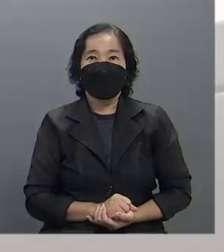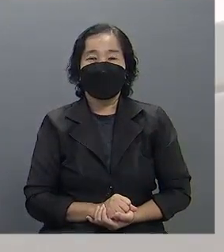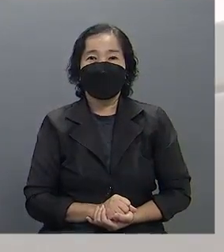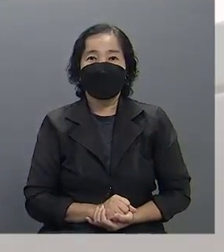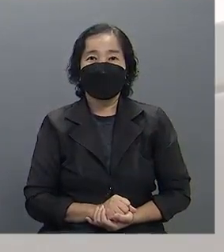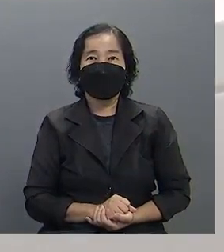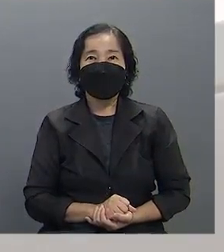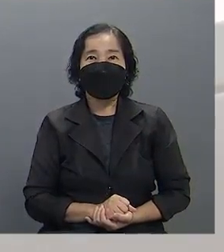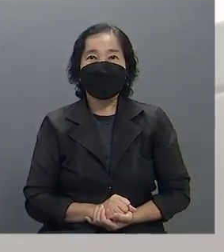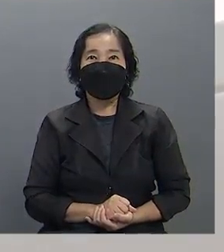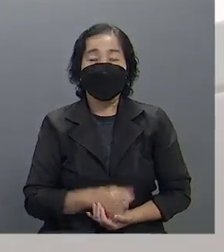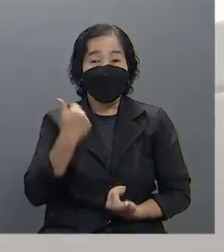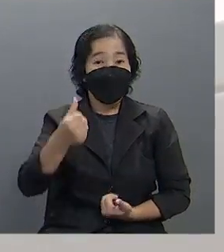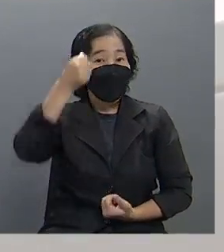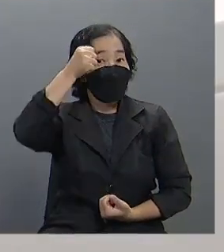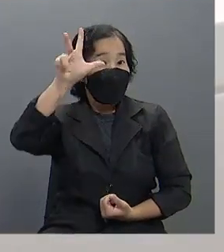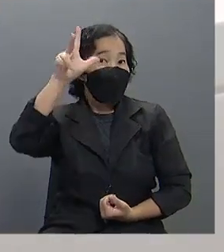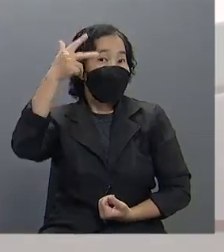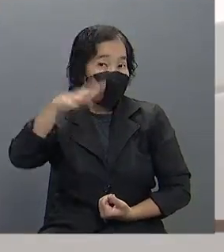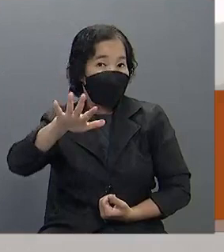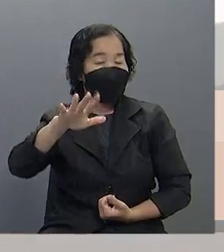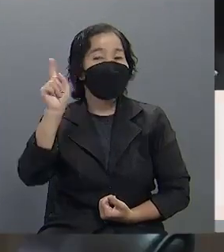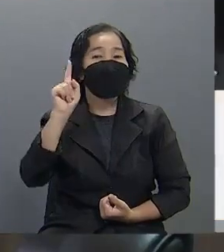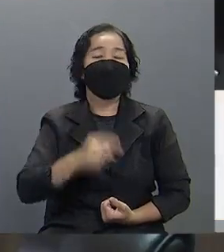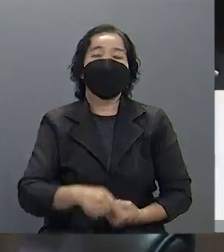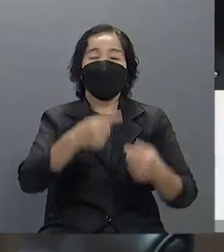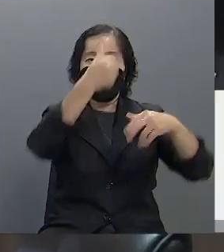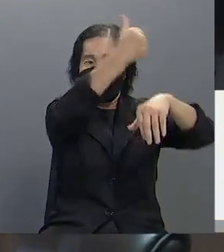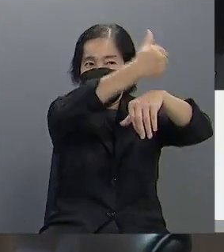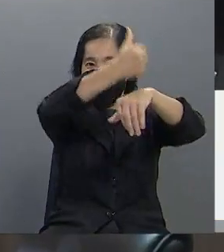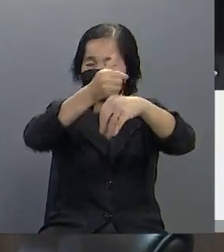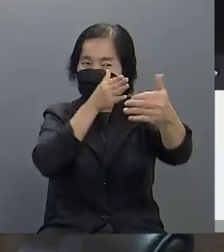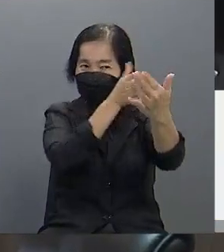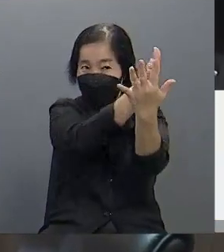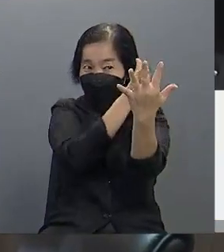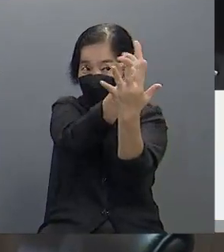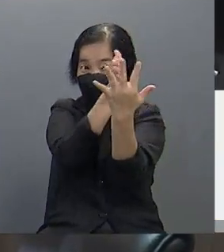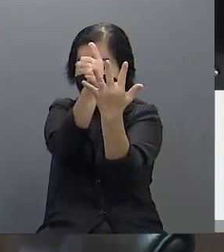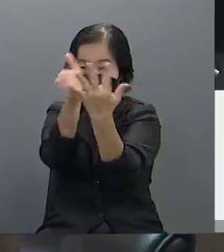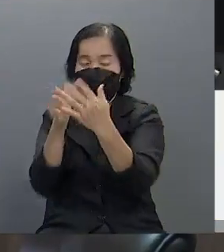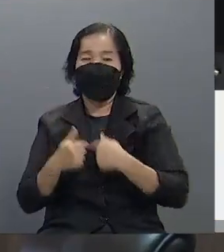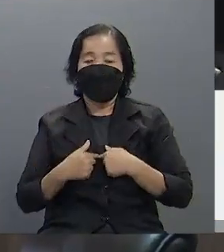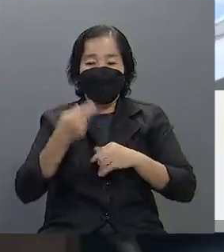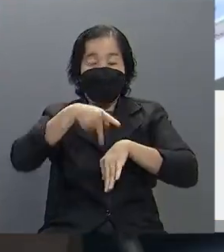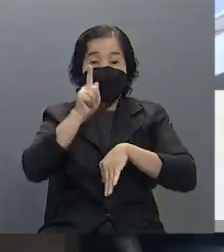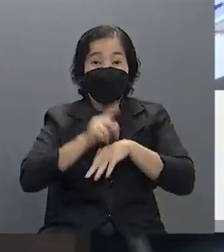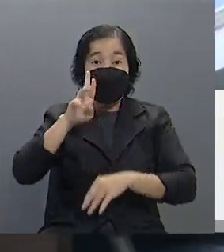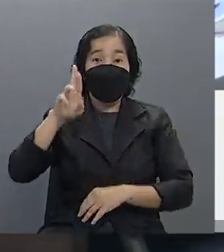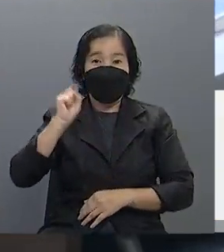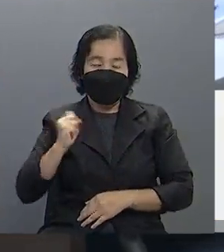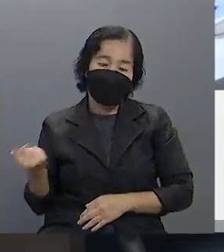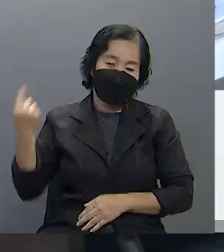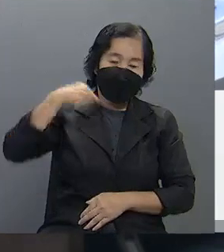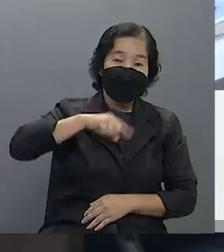วันที่3ของการอภิปรายไม่ไว้วางใจรัฐมนตรีเป็นรายบุคคลในชวนหลีกภัยประธานสภาผู้แทนราษฎรกลับมาทำหน้าที่ประธานการประชุมแล้วนะ